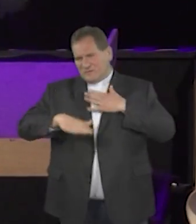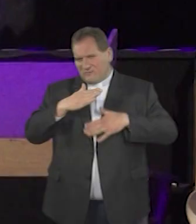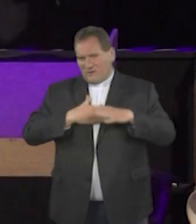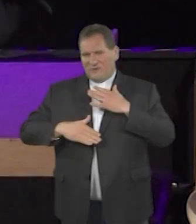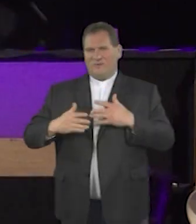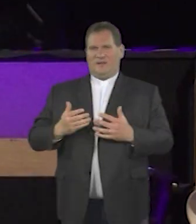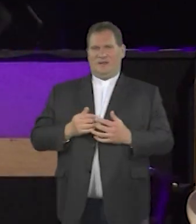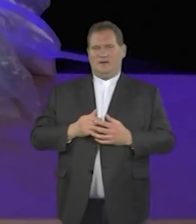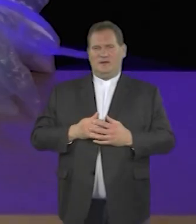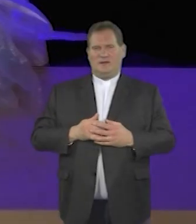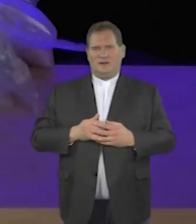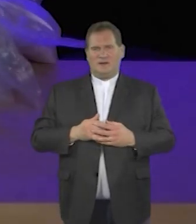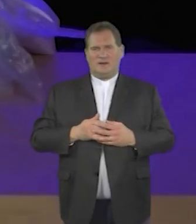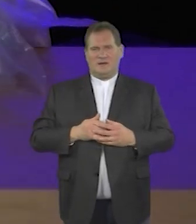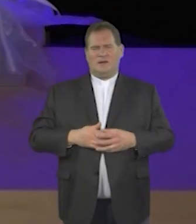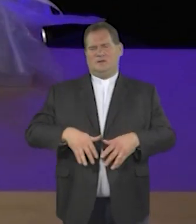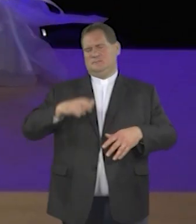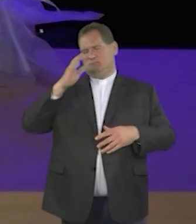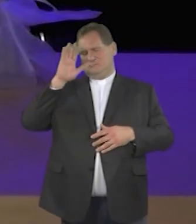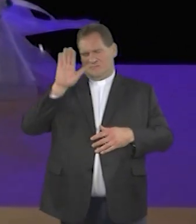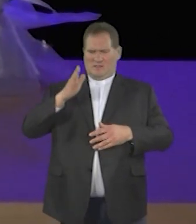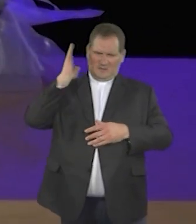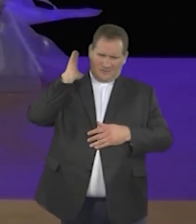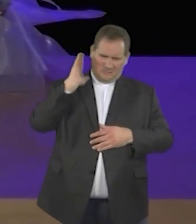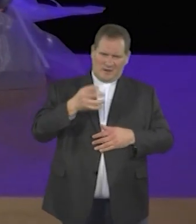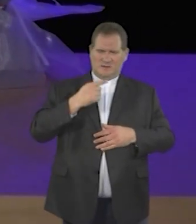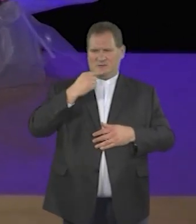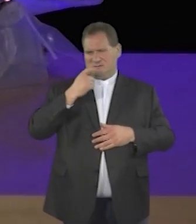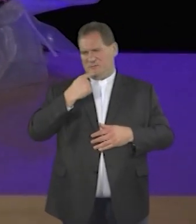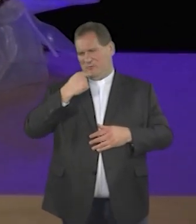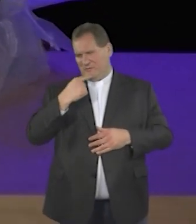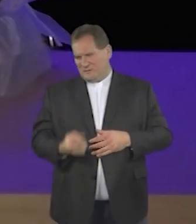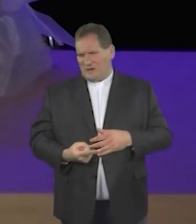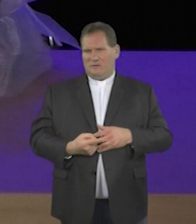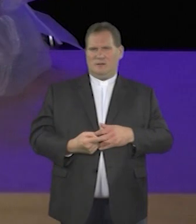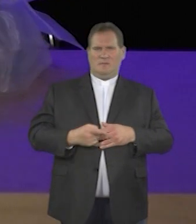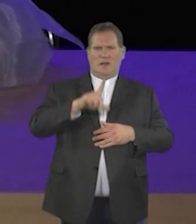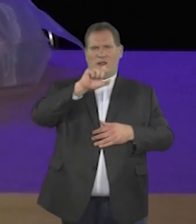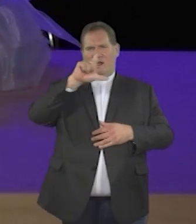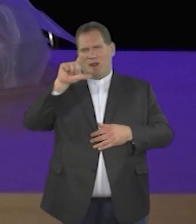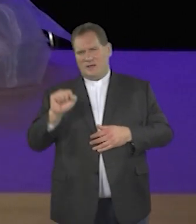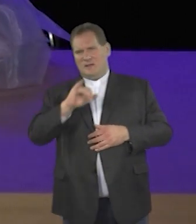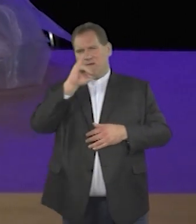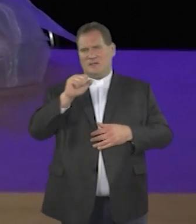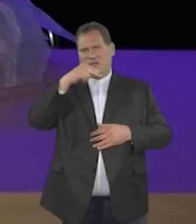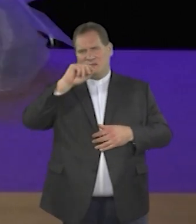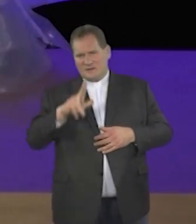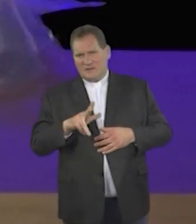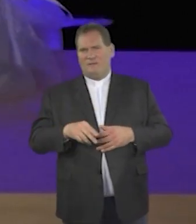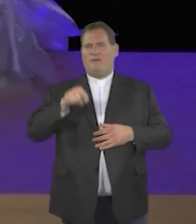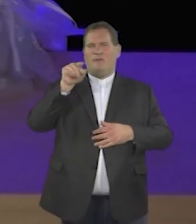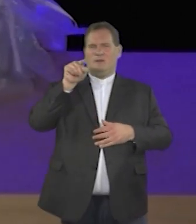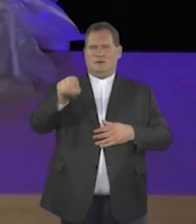moce. Niech się stanie, co wyrzekłem. Lalo, Janku, oto